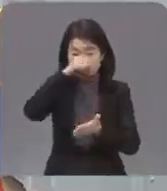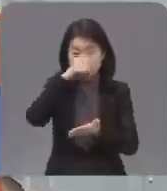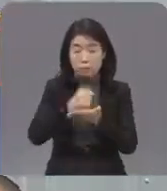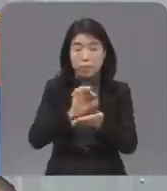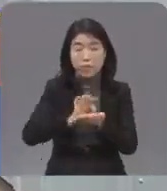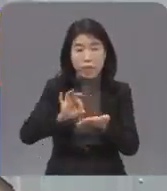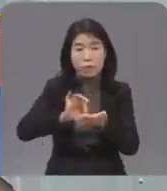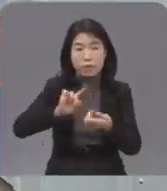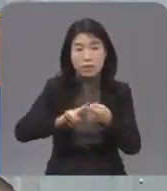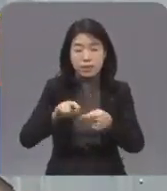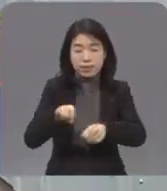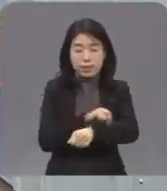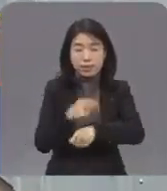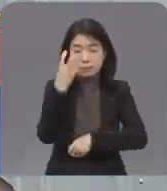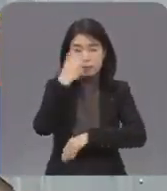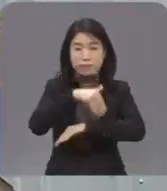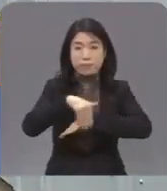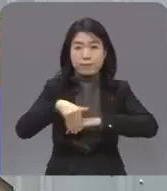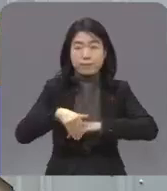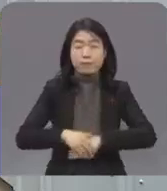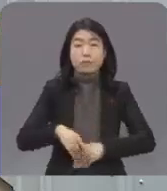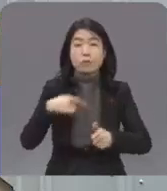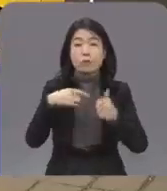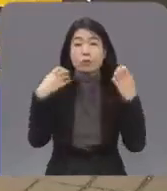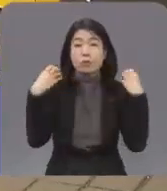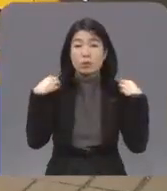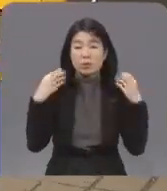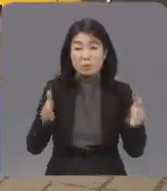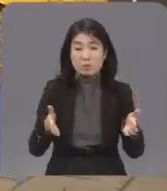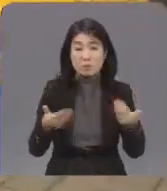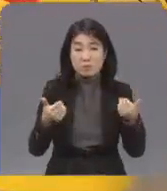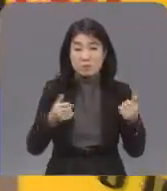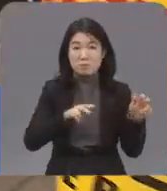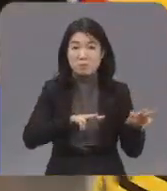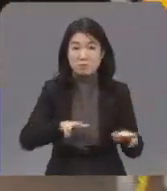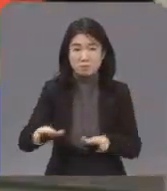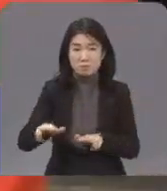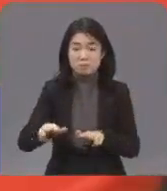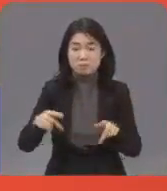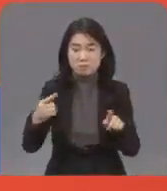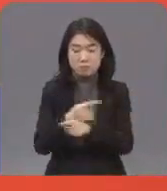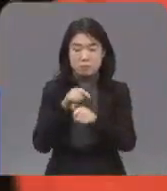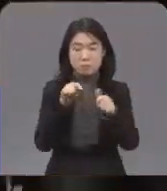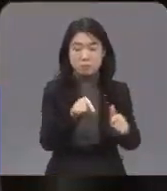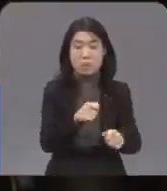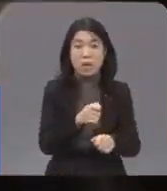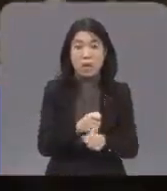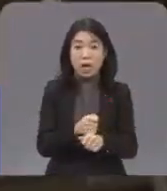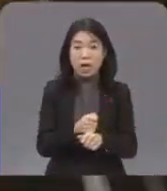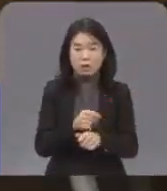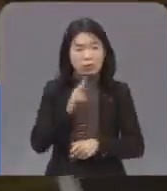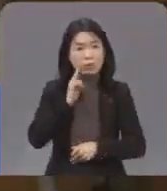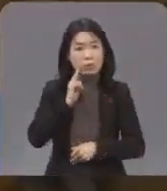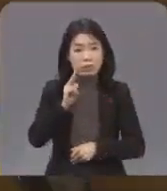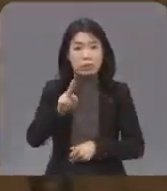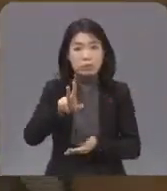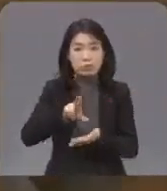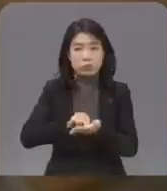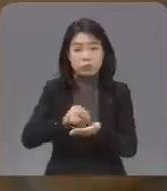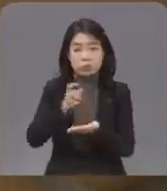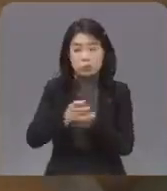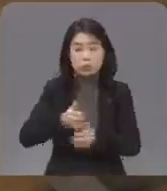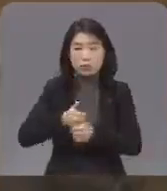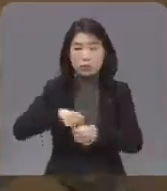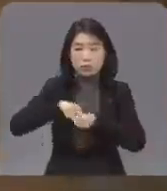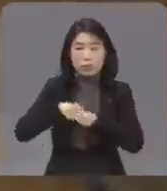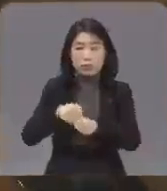특별 점검할 계획입니다. 교육청은 경미한 사안은 현장에서 바로 시정을 요구하고 중대 사안은 법에 따라